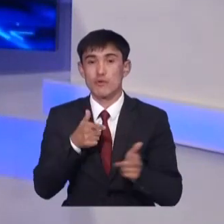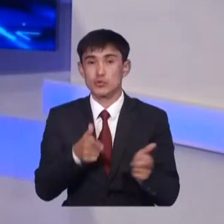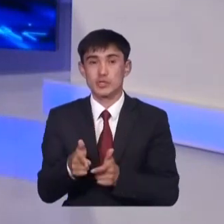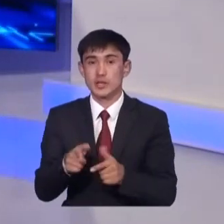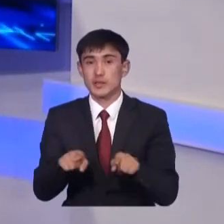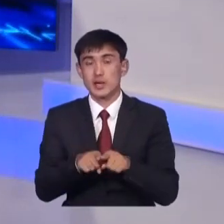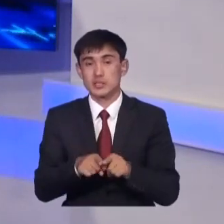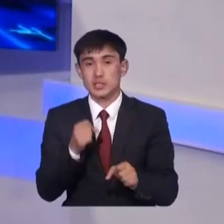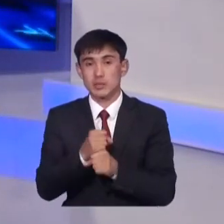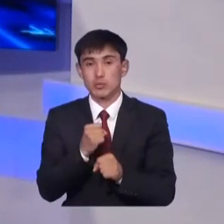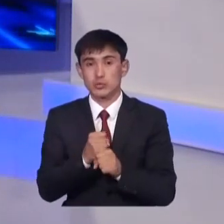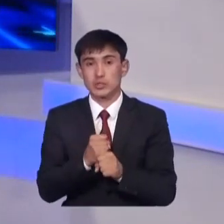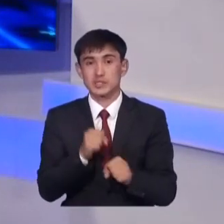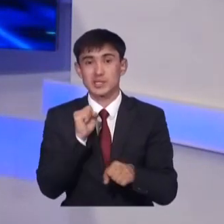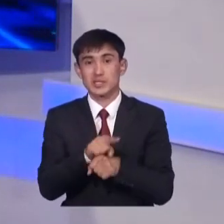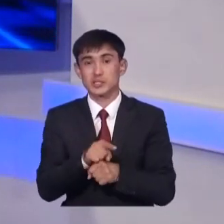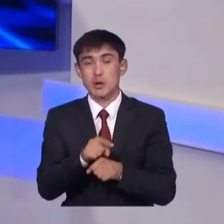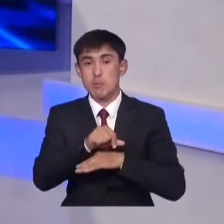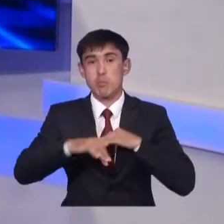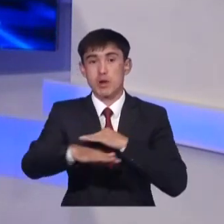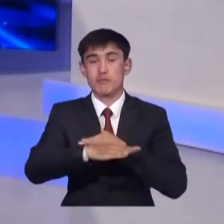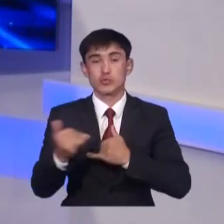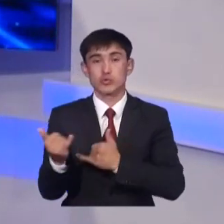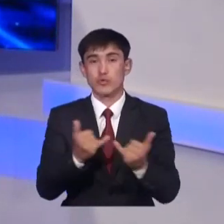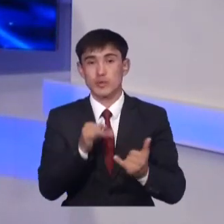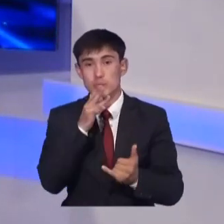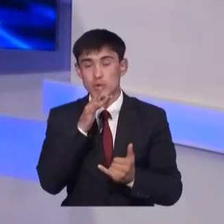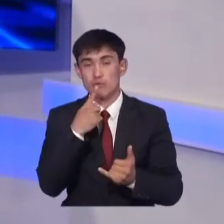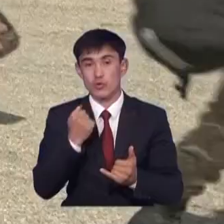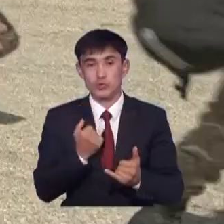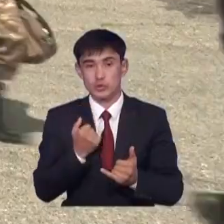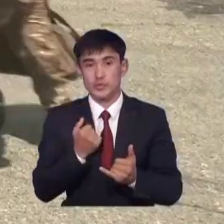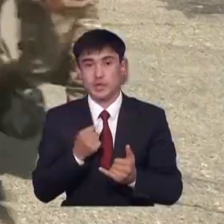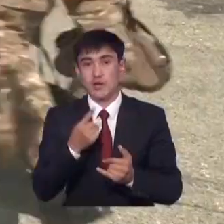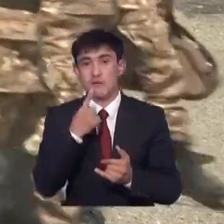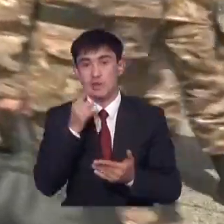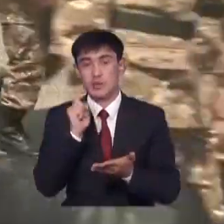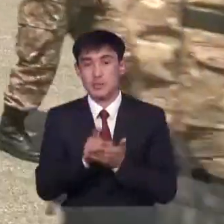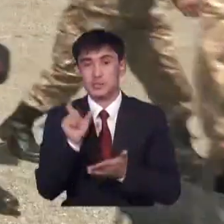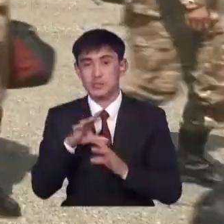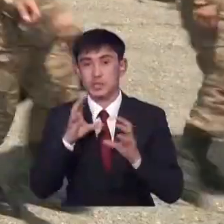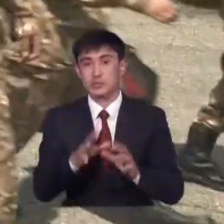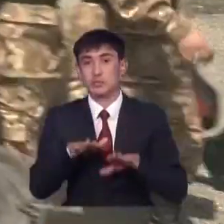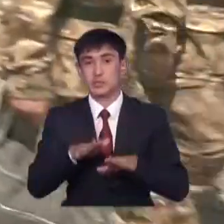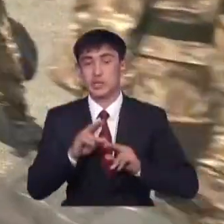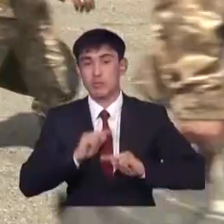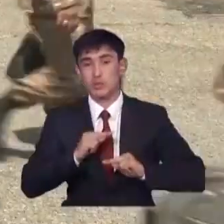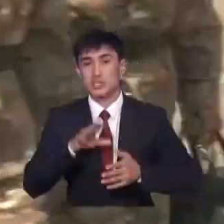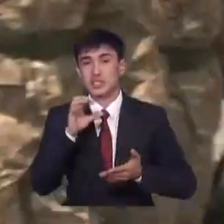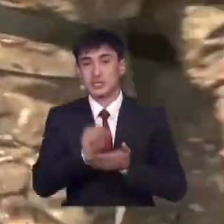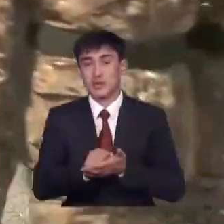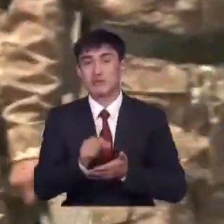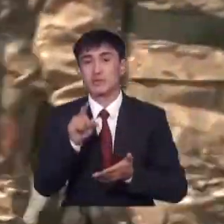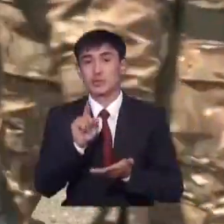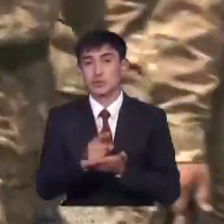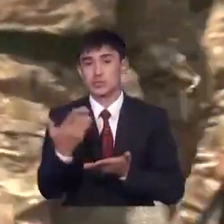вооружение, а также отработают ряд задач в полевых условиях. На период воинских сборов за военнообязанными сохраняются места работы и